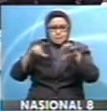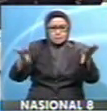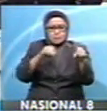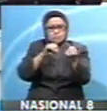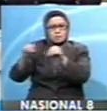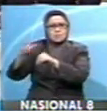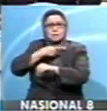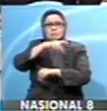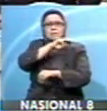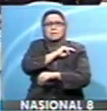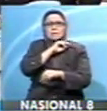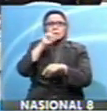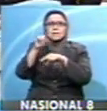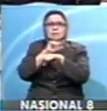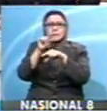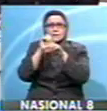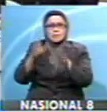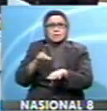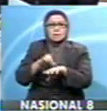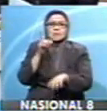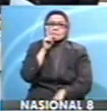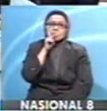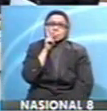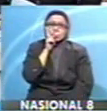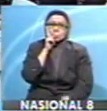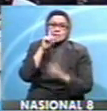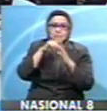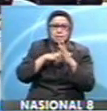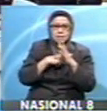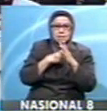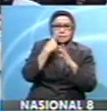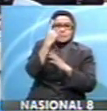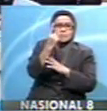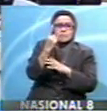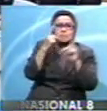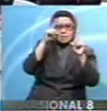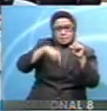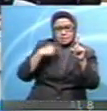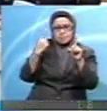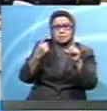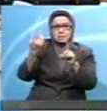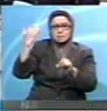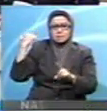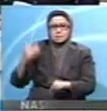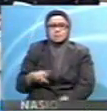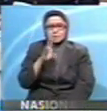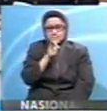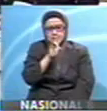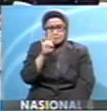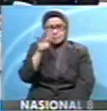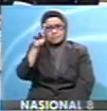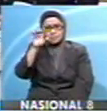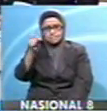negeri koperasi dan kepenggunaan kpdnkk di Kedah sejak 1 Januari lalu sepanjang tempoh berkenaan sebanyak 74 kes